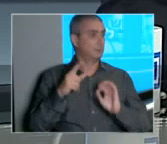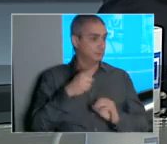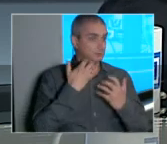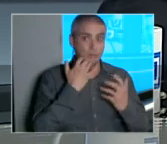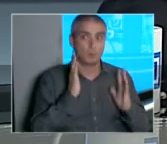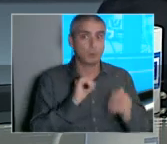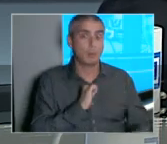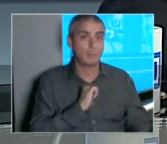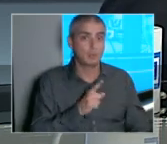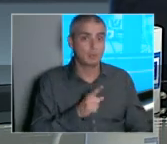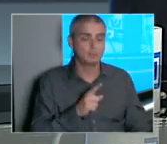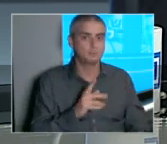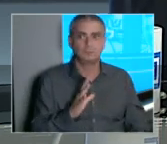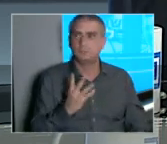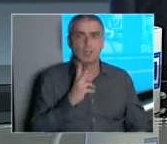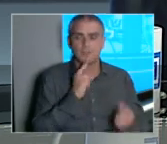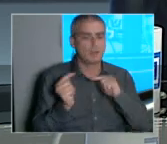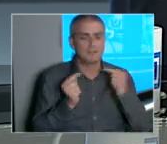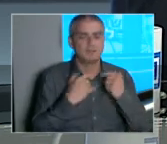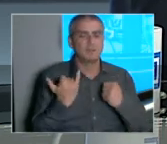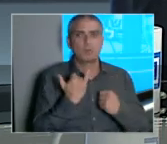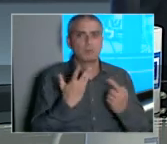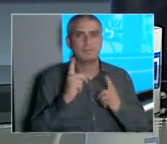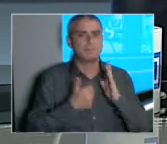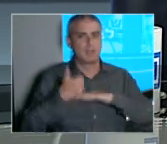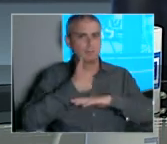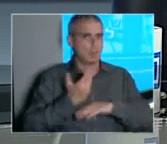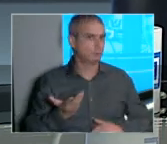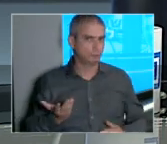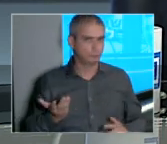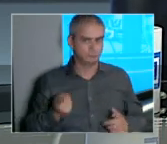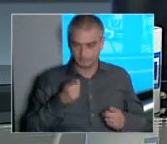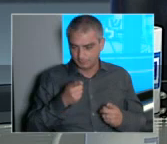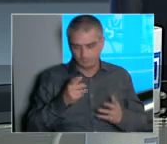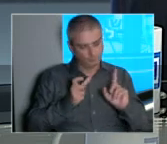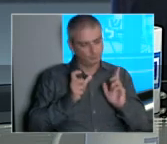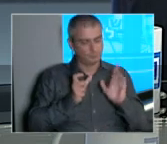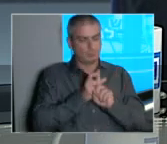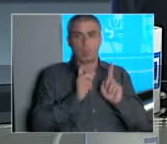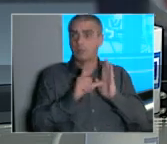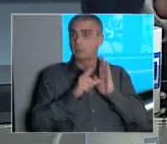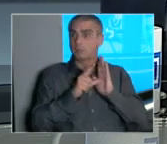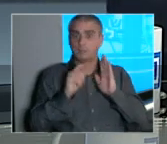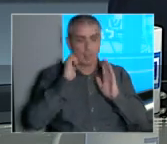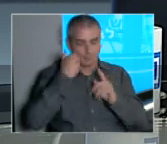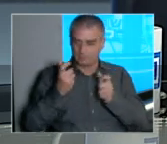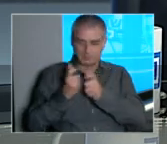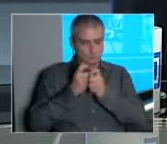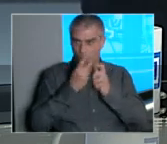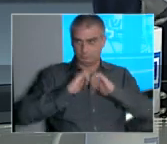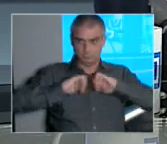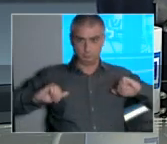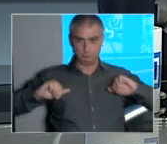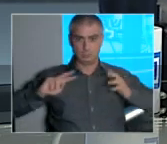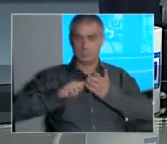הסיפור הנורא מעניין הוא, על מה הם מתווכחים כל הזמן מי יעמוד בראש? הרי מדובר בבלוק טכני. יום למחרת הבחירות הם שתי מפלגות שונות עם